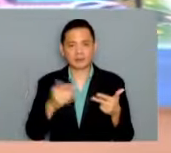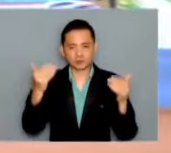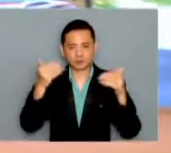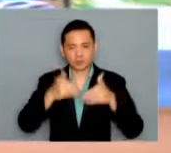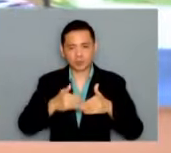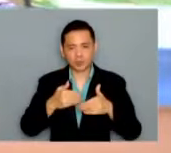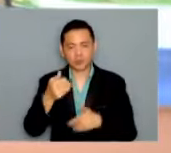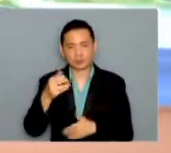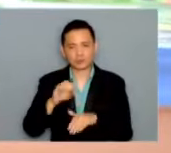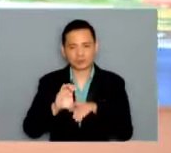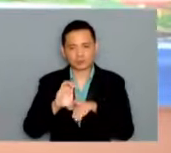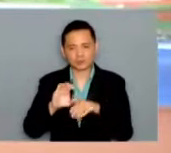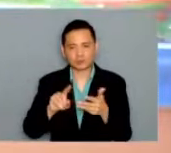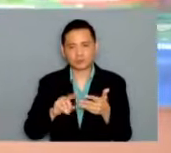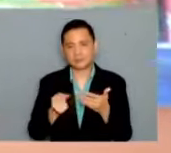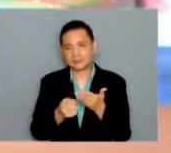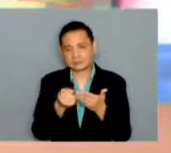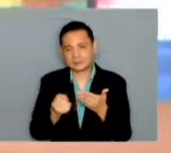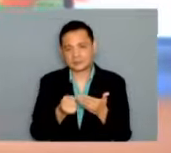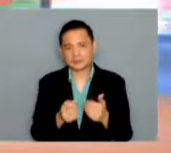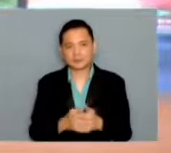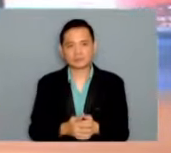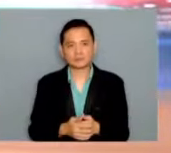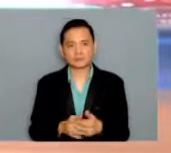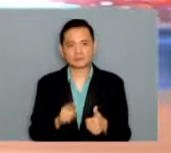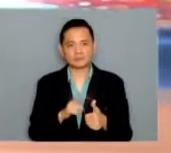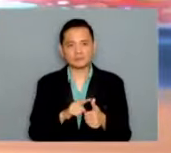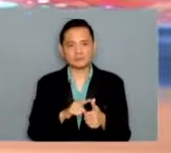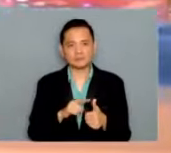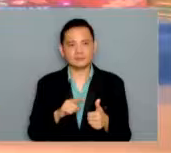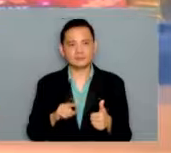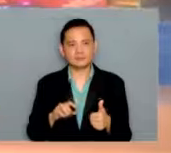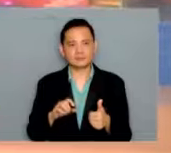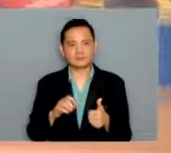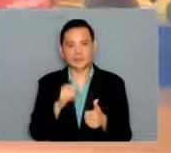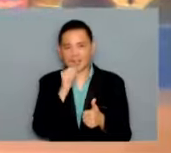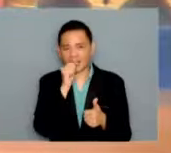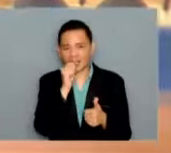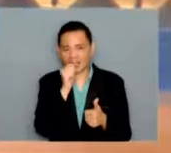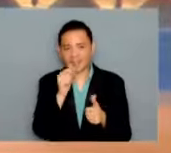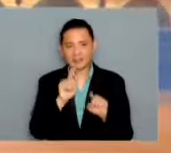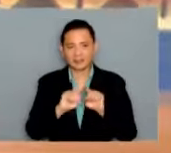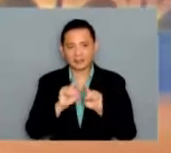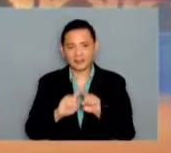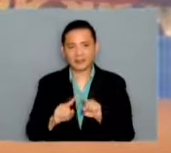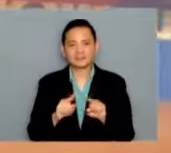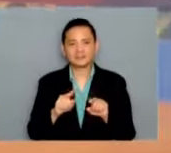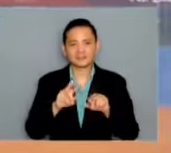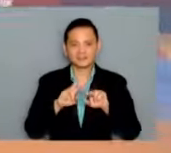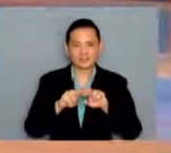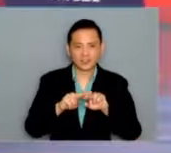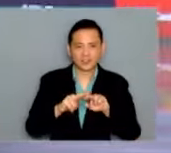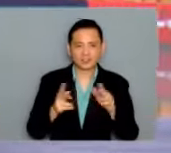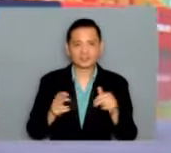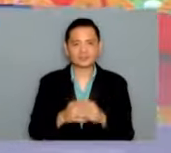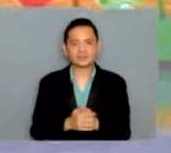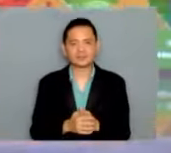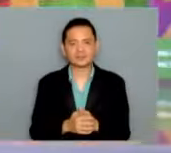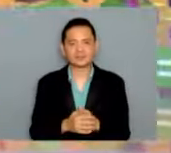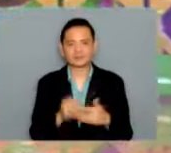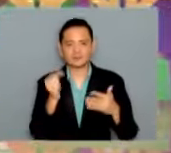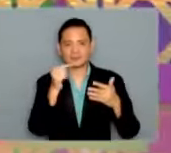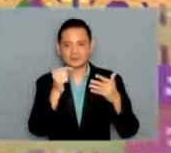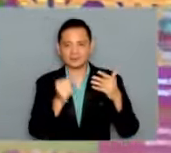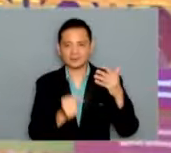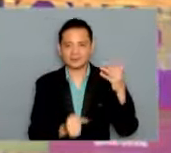medyo simple yung tsokolate ninyo, meron kaming classic collection. Tapos yung mga fun flavors talaga namin, we call it yung Fiesta collection natin.